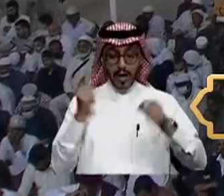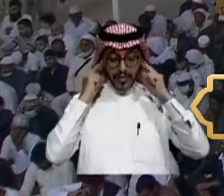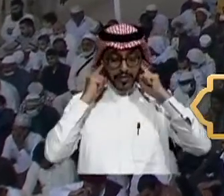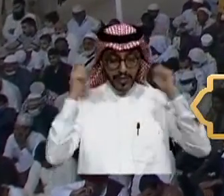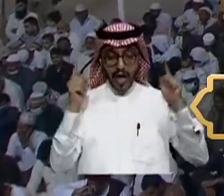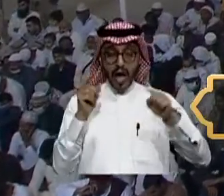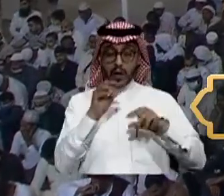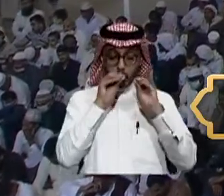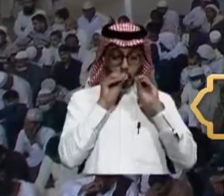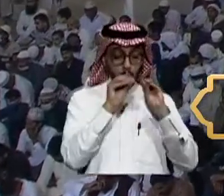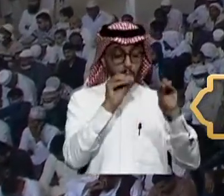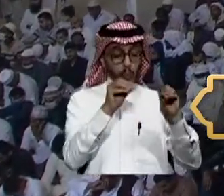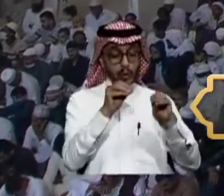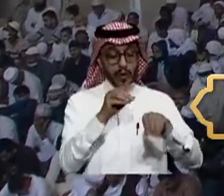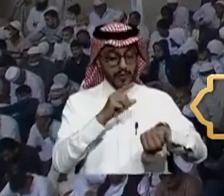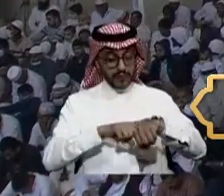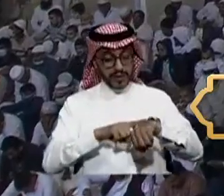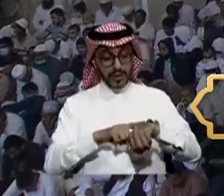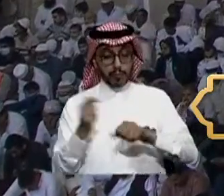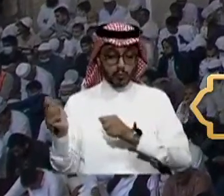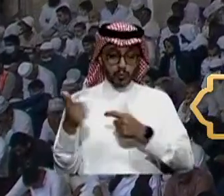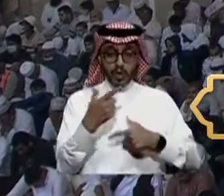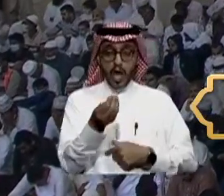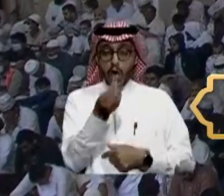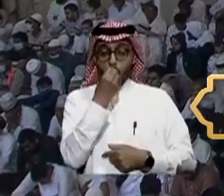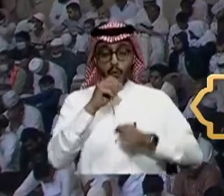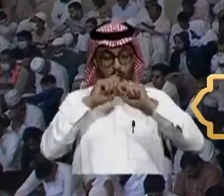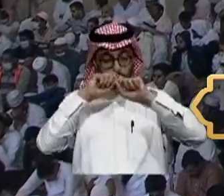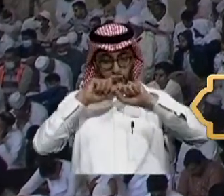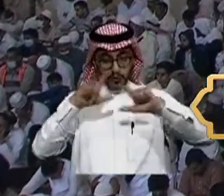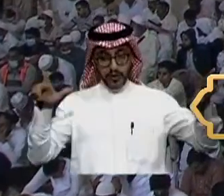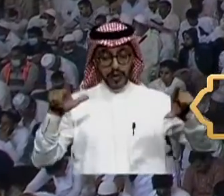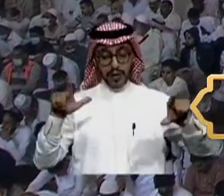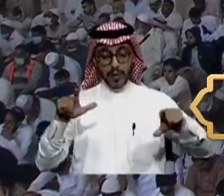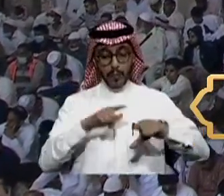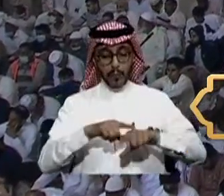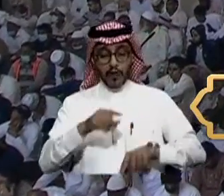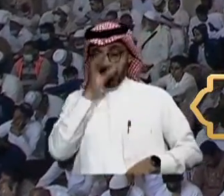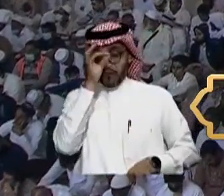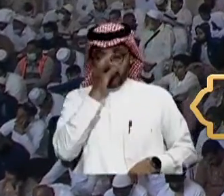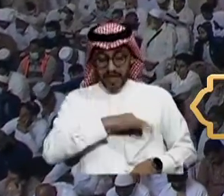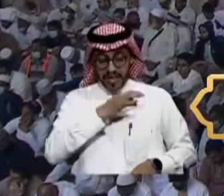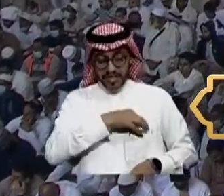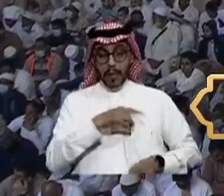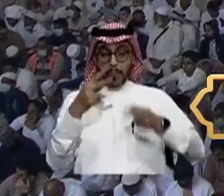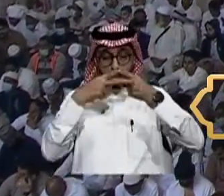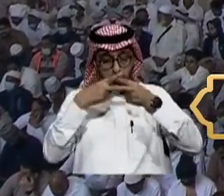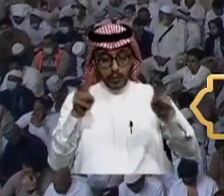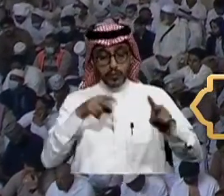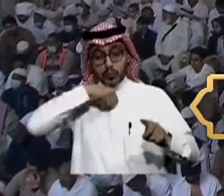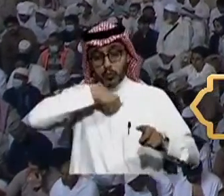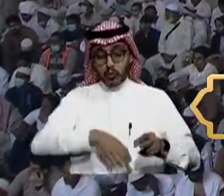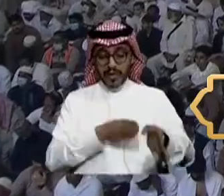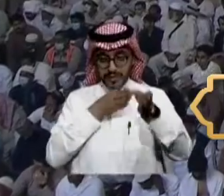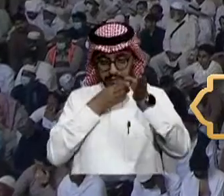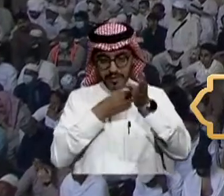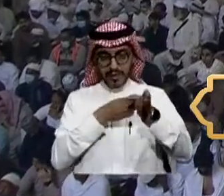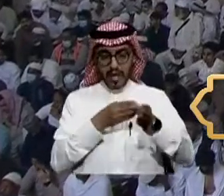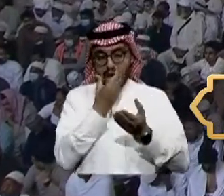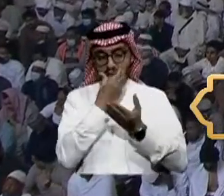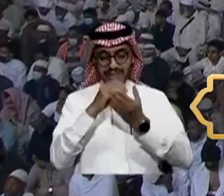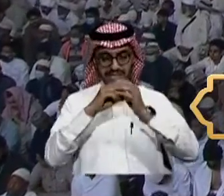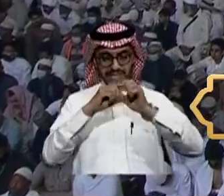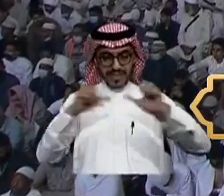ويحث الناس على تعجيله ببيان فضيله التعجيل وموافقته لسنته كما في